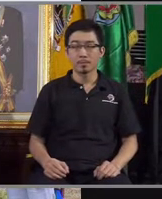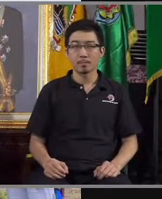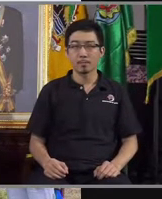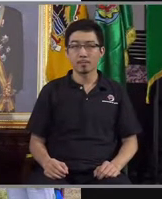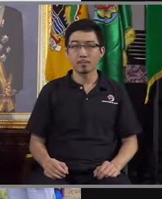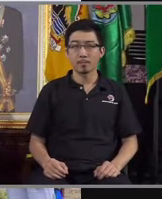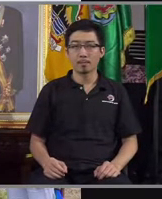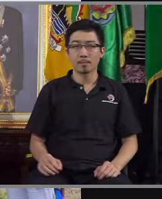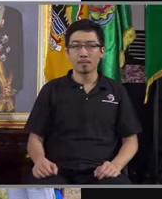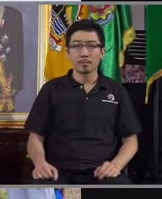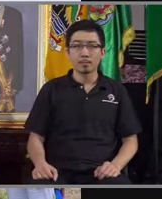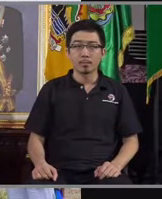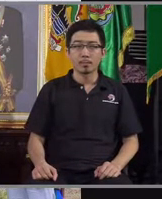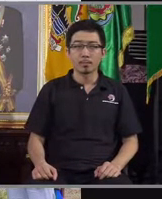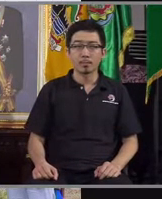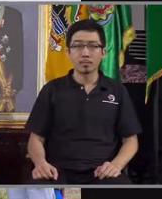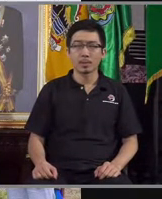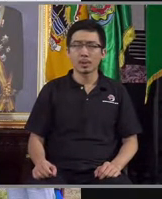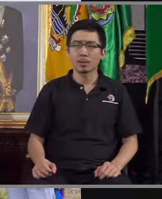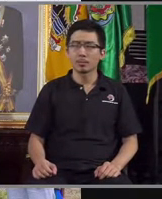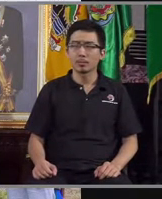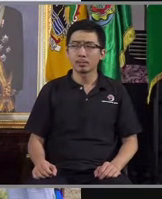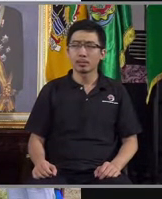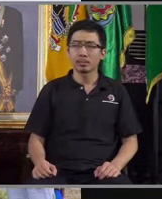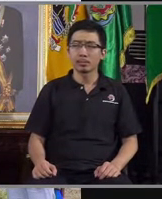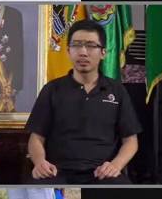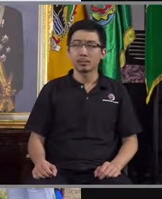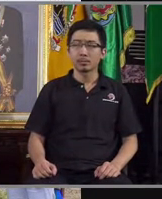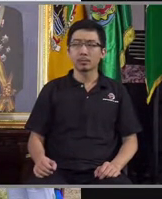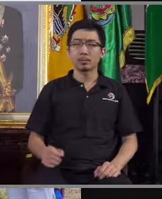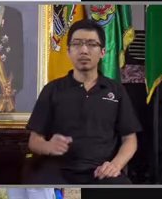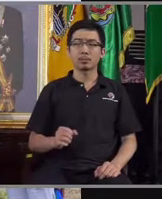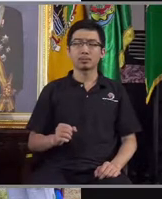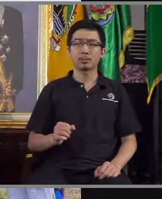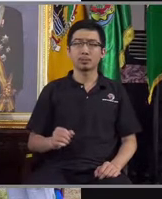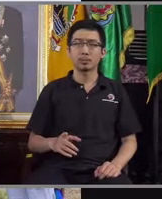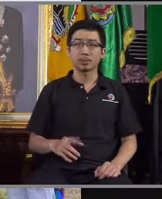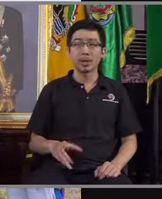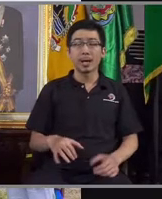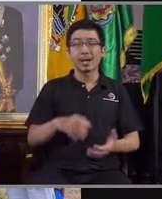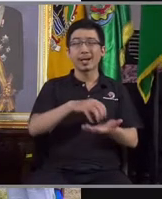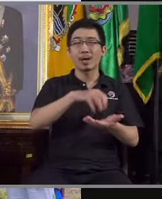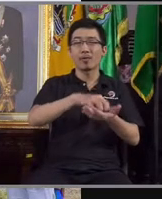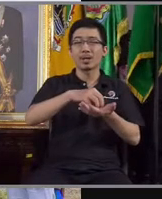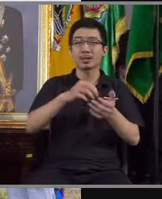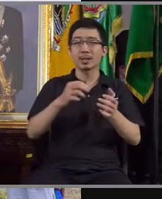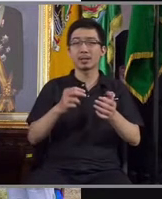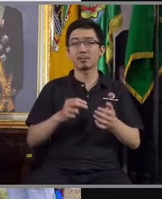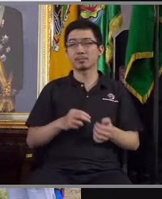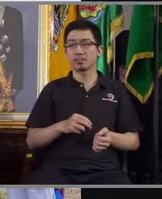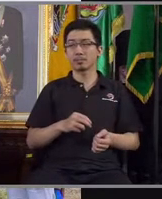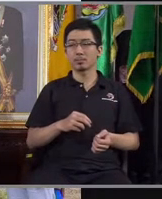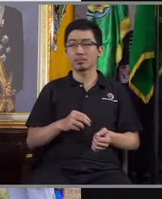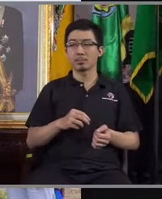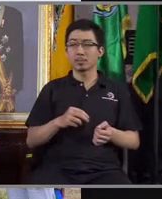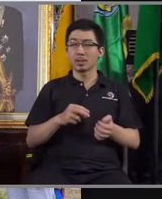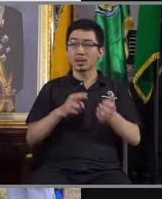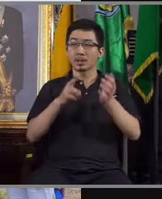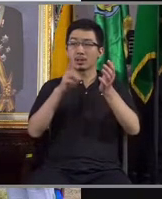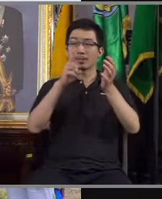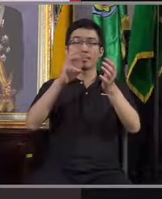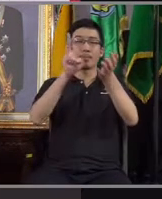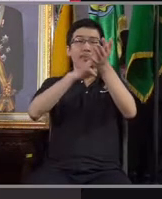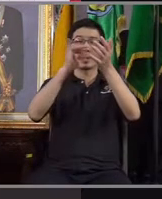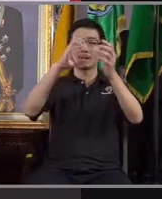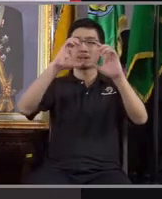ada namanya MAIS. Jadi bagaimana kita mengadakan jadi kawasan untuk MAIS, pengembangan ekonomi di Kabupaten Semarang.